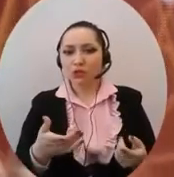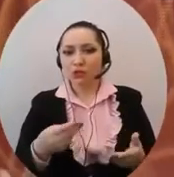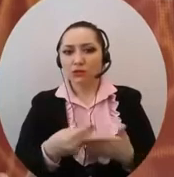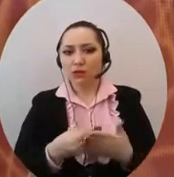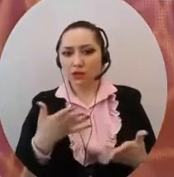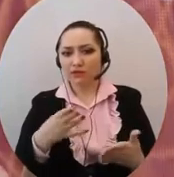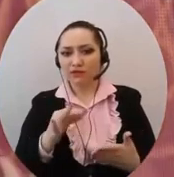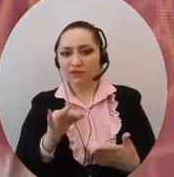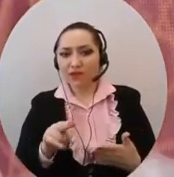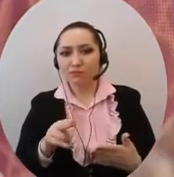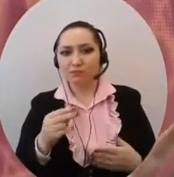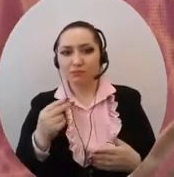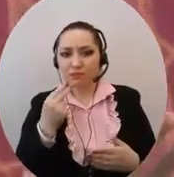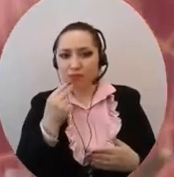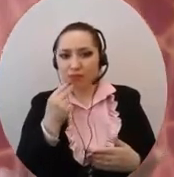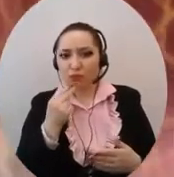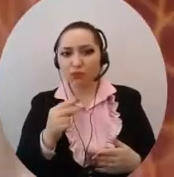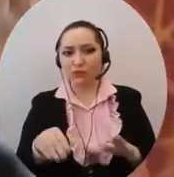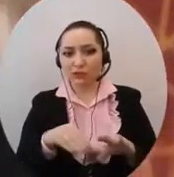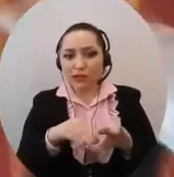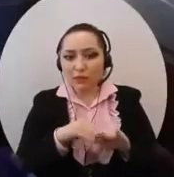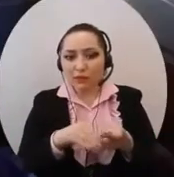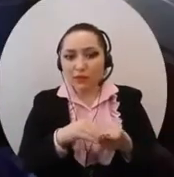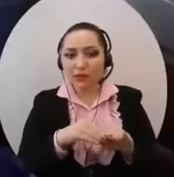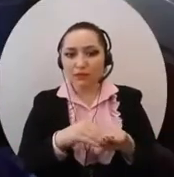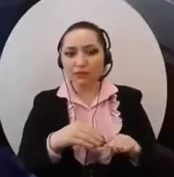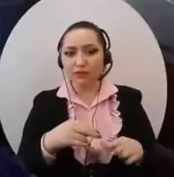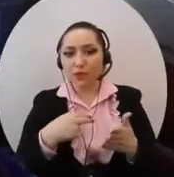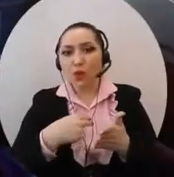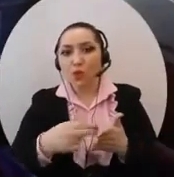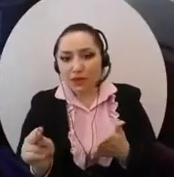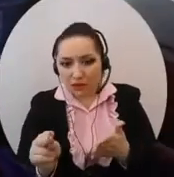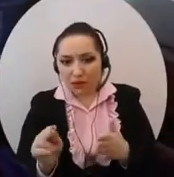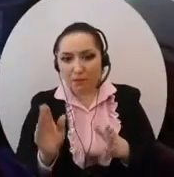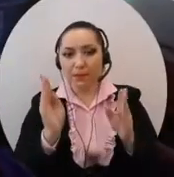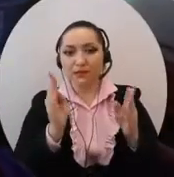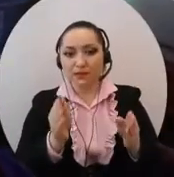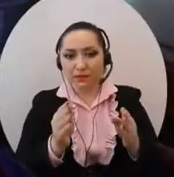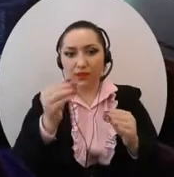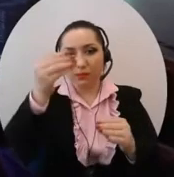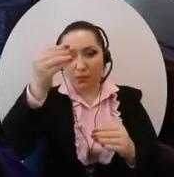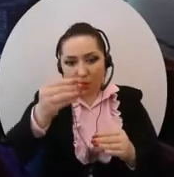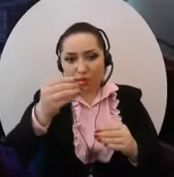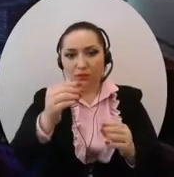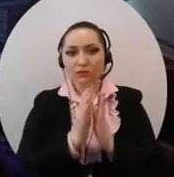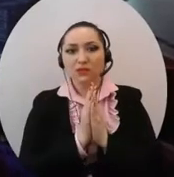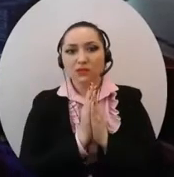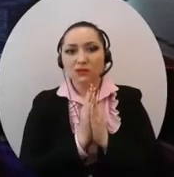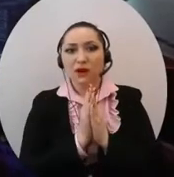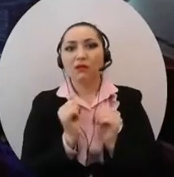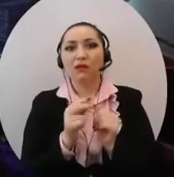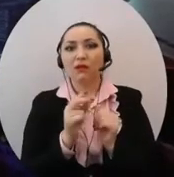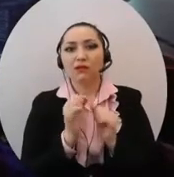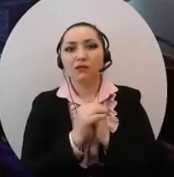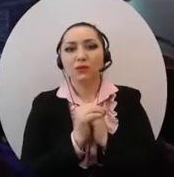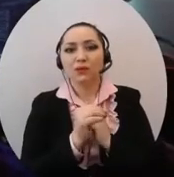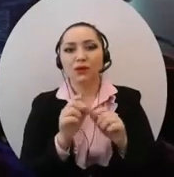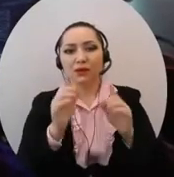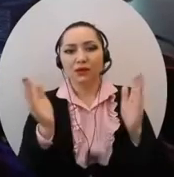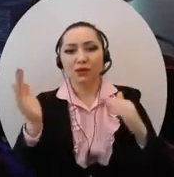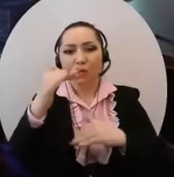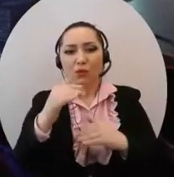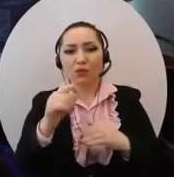мы вот накопили, купили, поставили на полочку и молимся как на икону. И пытаемся его поэкономить